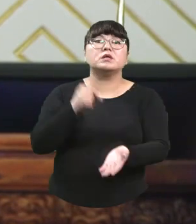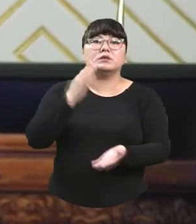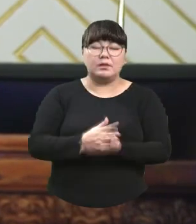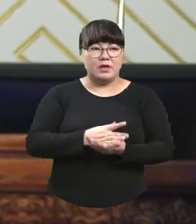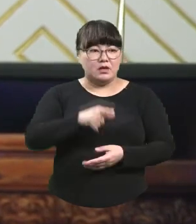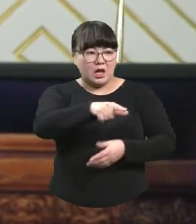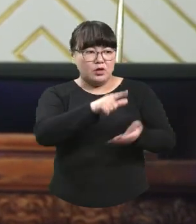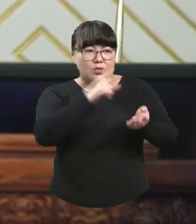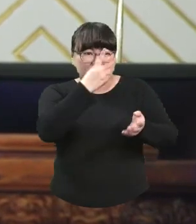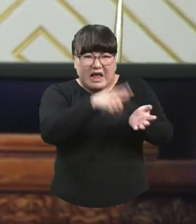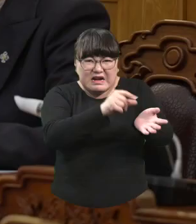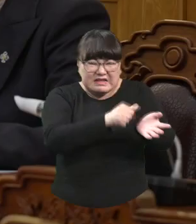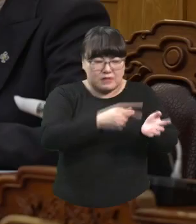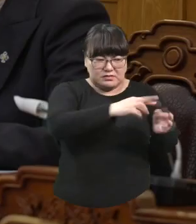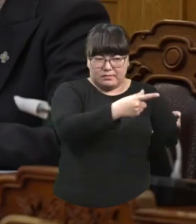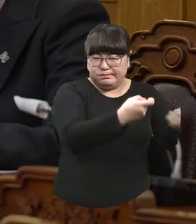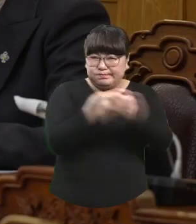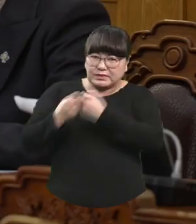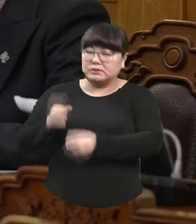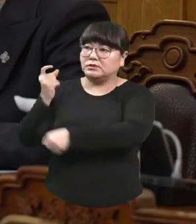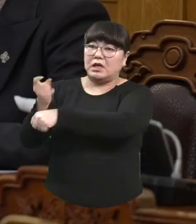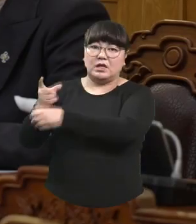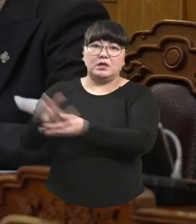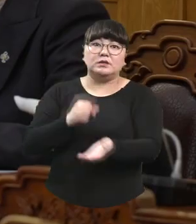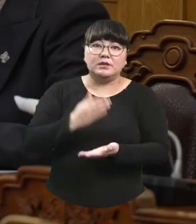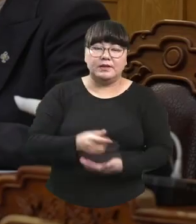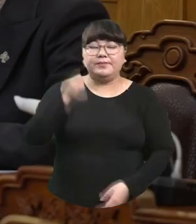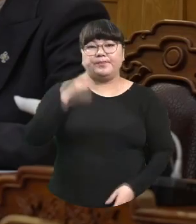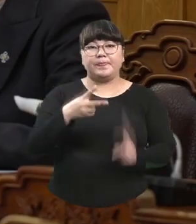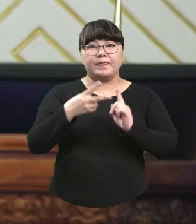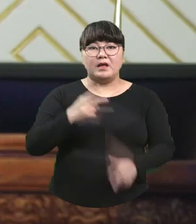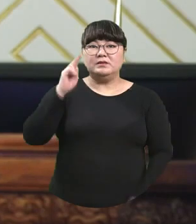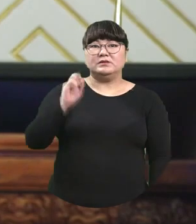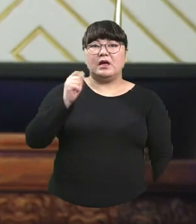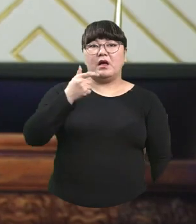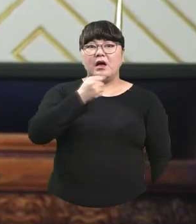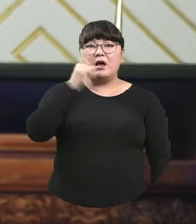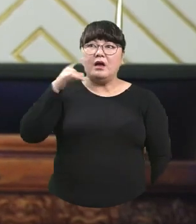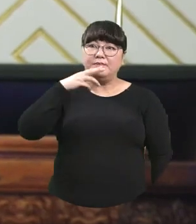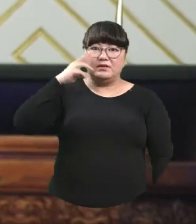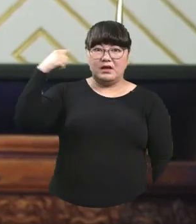эрэлт хэрэгцээтэй тохируулж захиалгаа өгч хэвш хэрэгтэй байна. За хоёрдугаард нь энэ цагаагарын